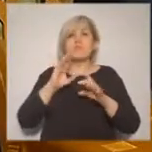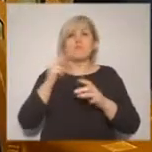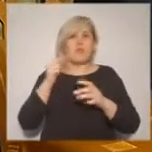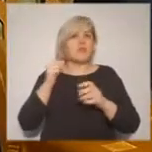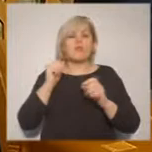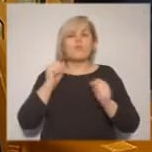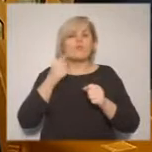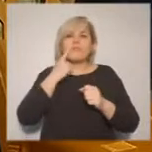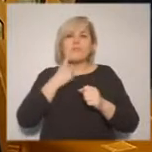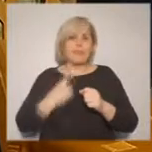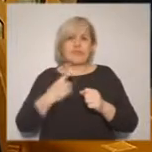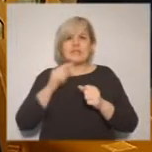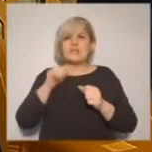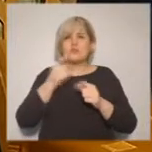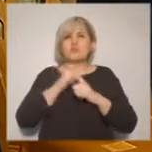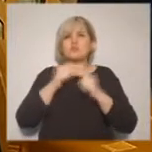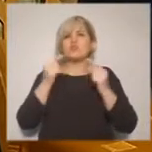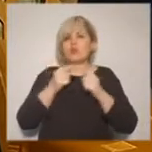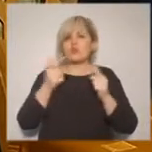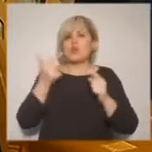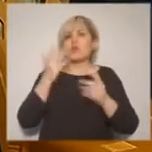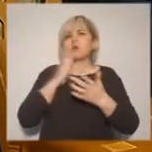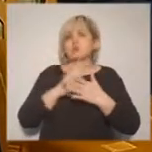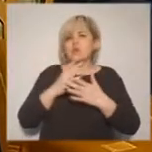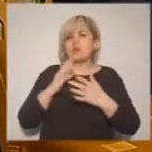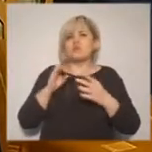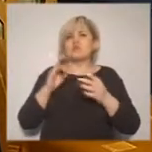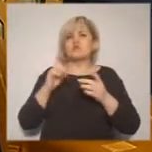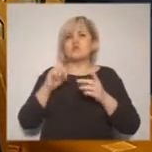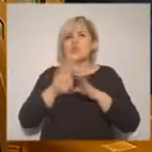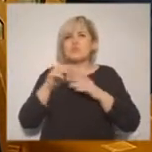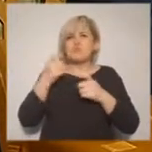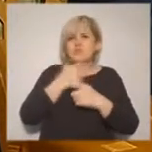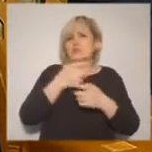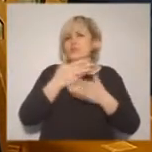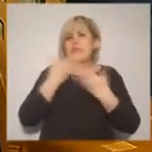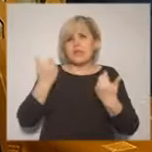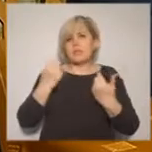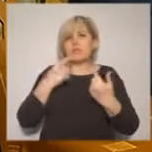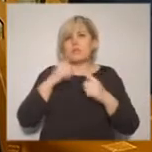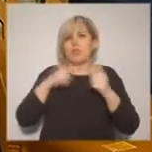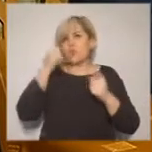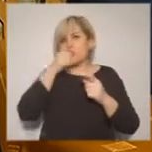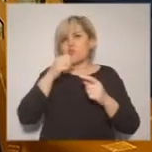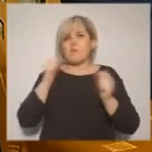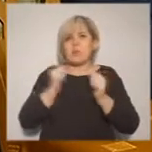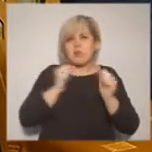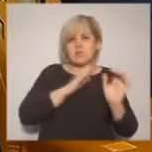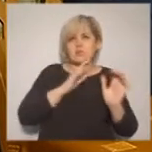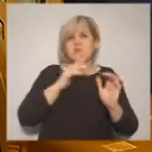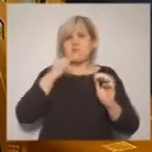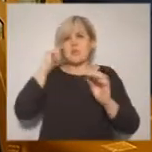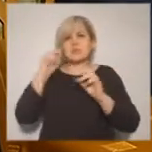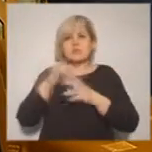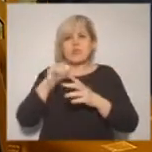уже как бы точно гарантия есть, что этих букашек точно нет уже. Полгода морозилки,